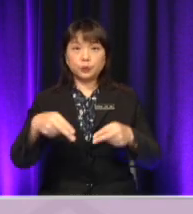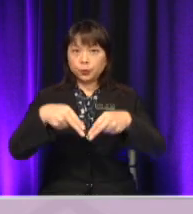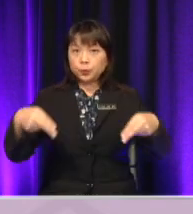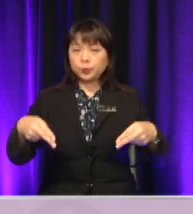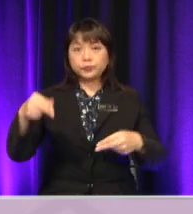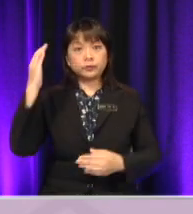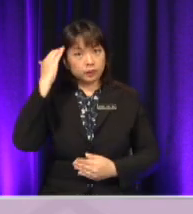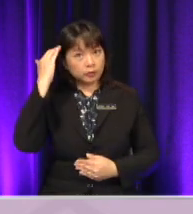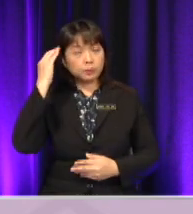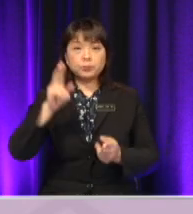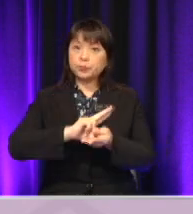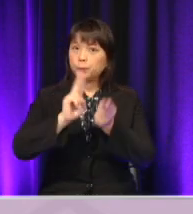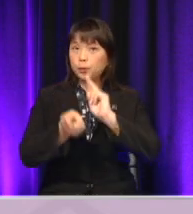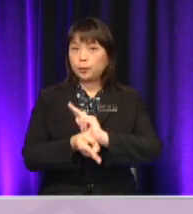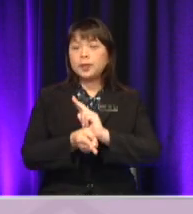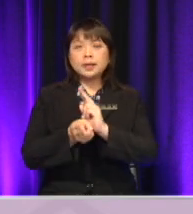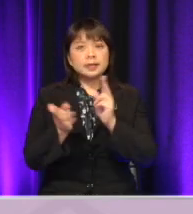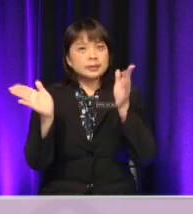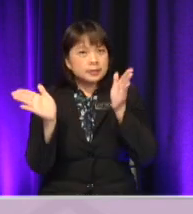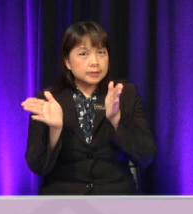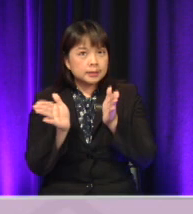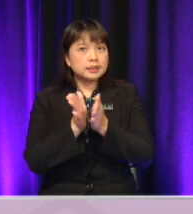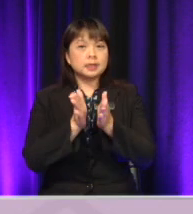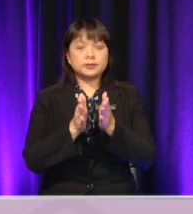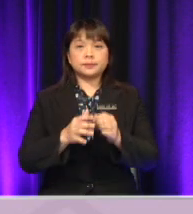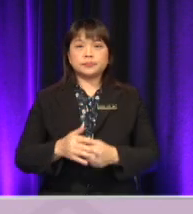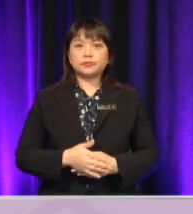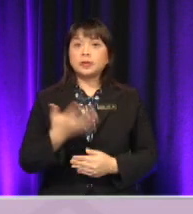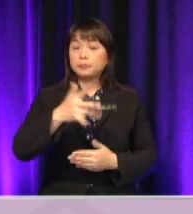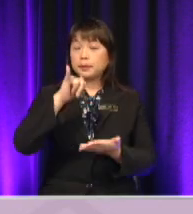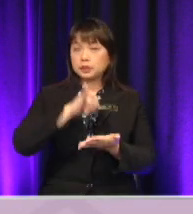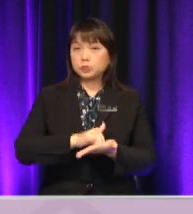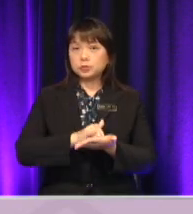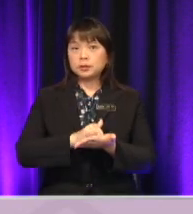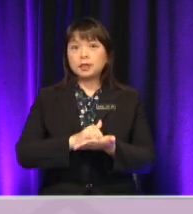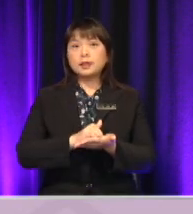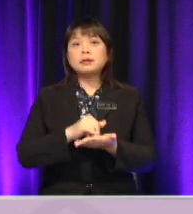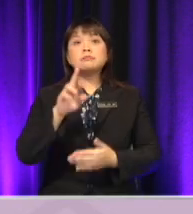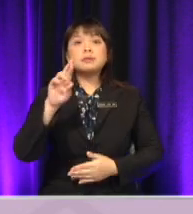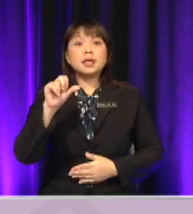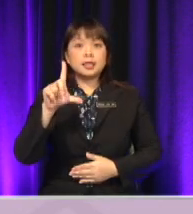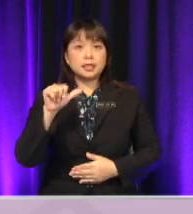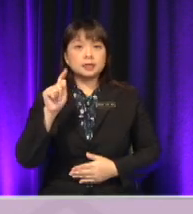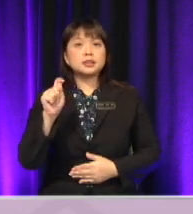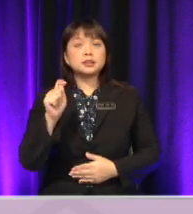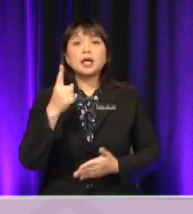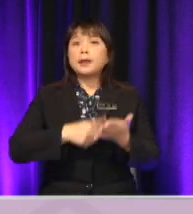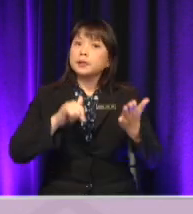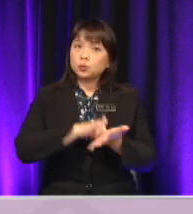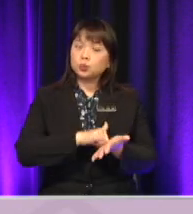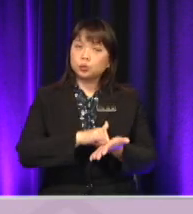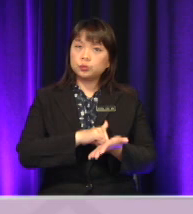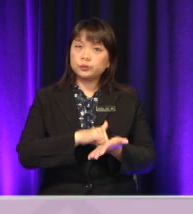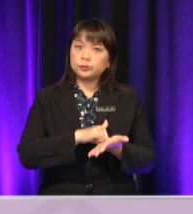mengesan perubahan kecil sesuatu kuantiti yang diukur. Dan yang keempat pula adalah ralat. Apa tu ralat? Tahu ralat?